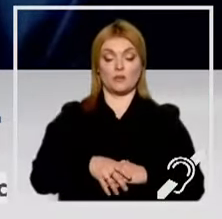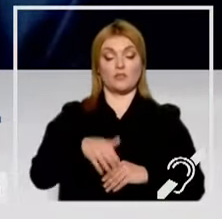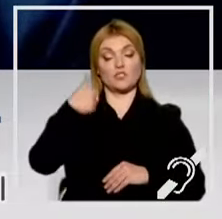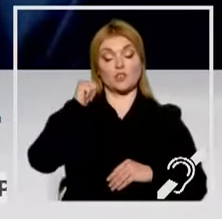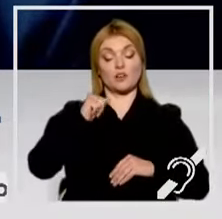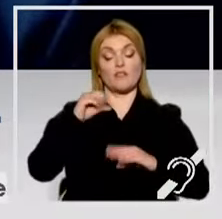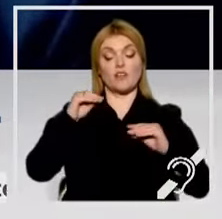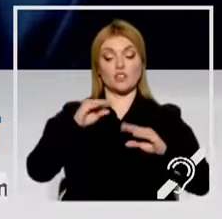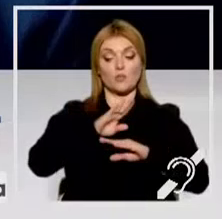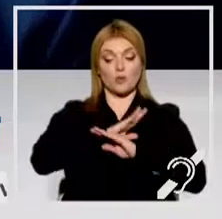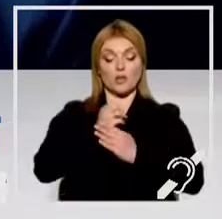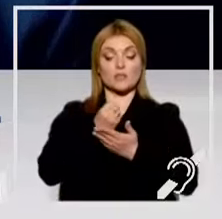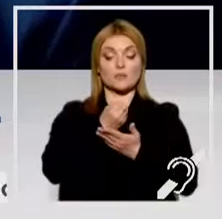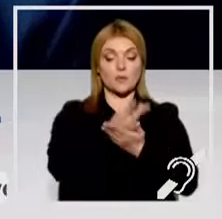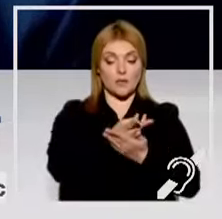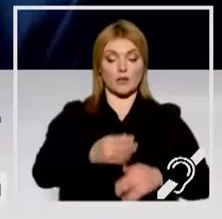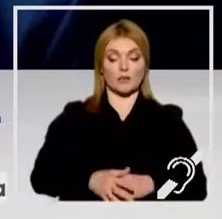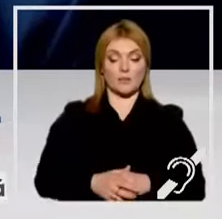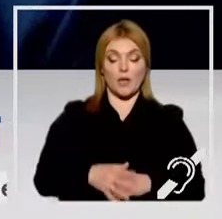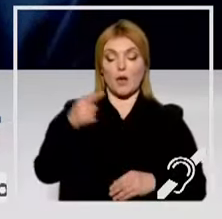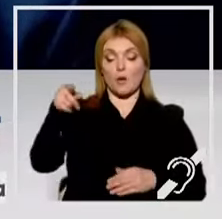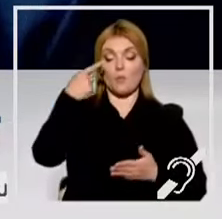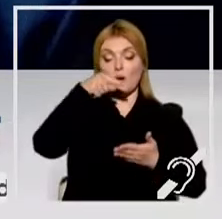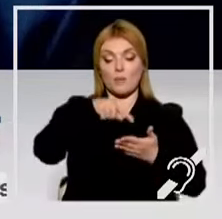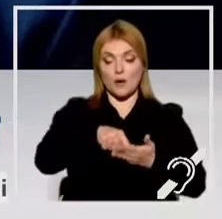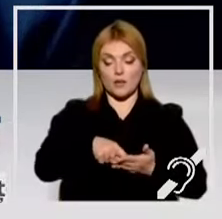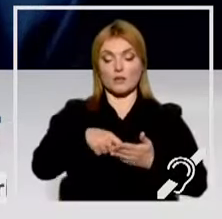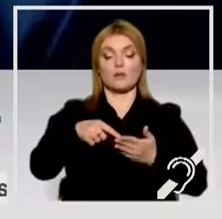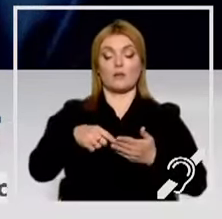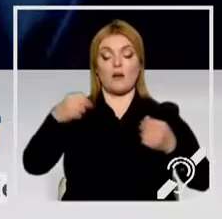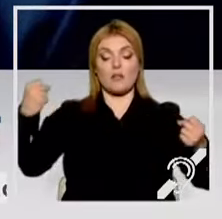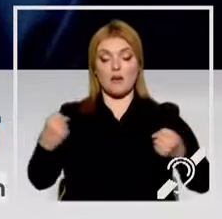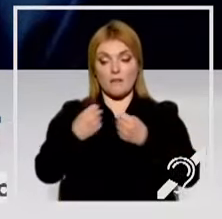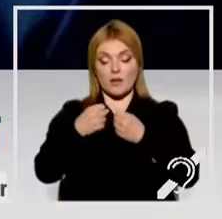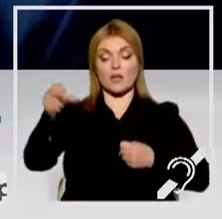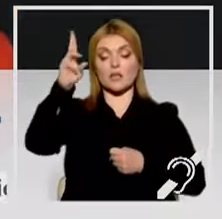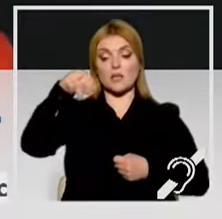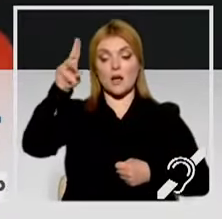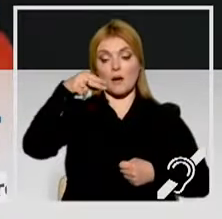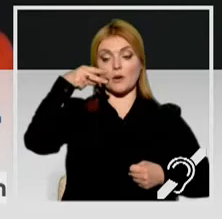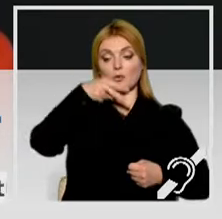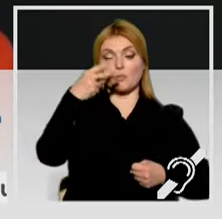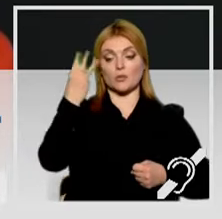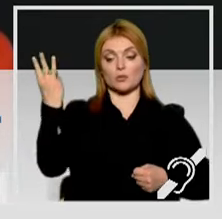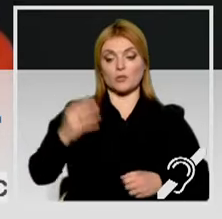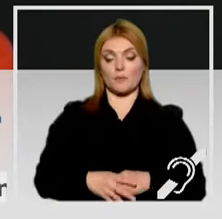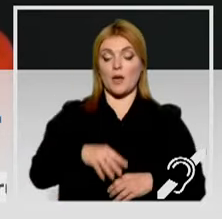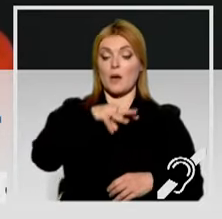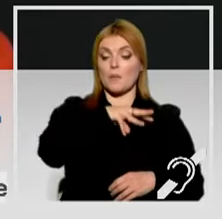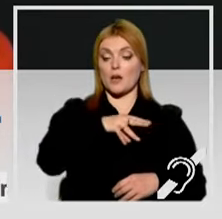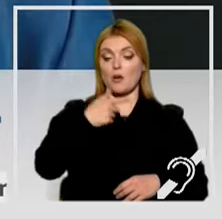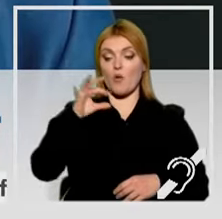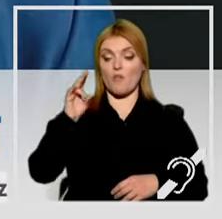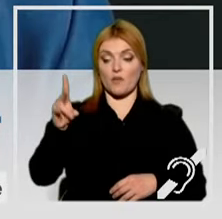a murit aseară la spital în urma unui accident rutier produs în 20 Decembrie 2023 potrivit poliției Mihail gofman